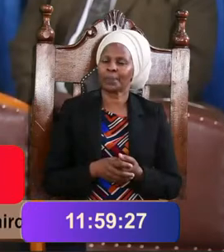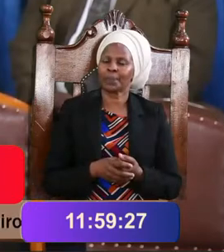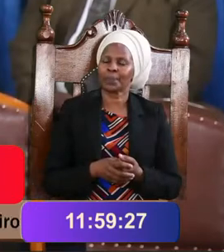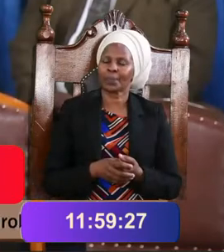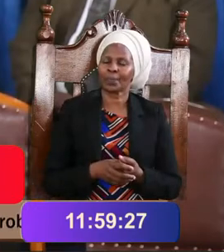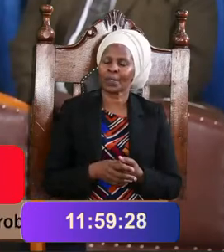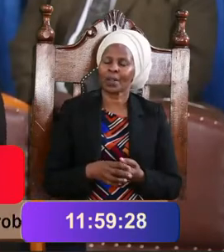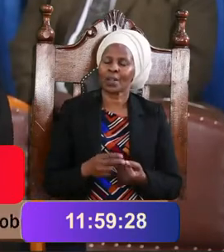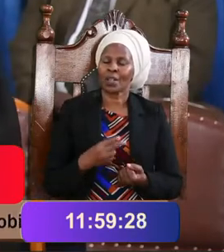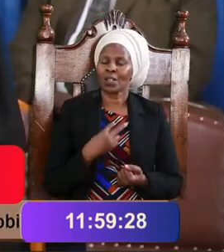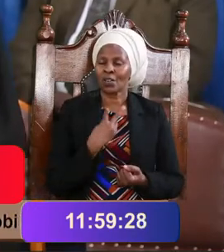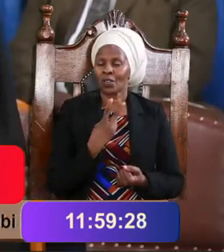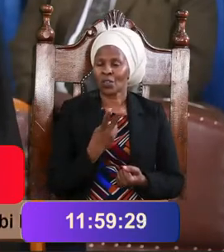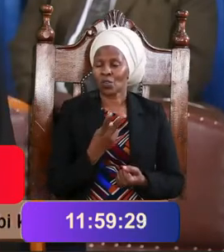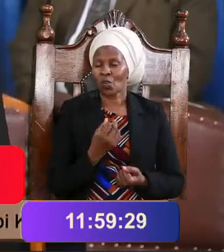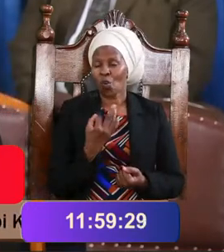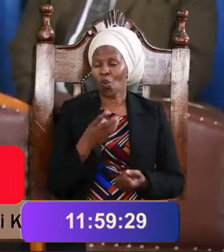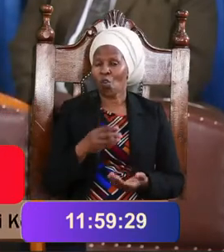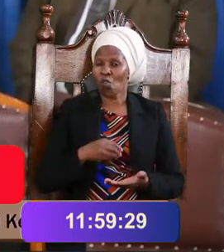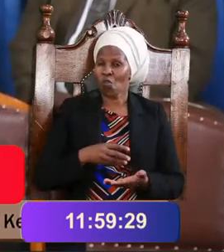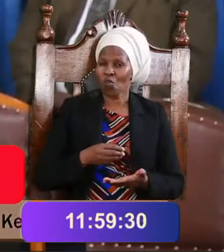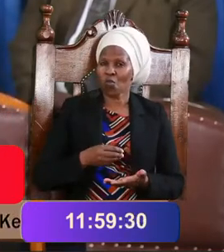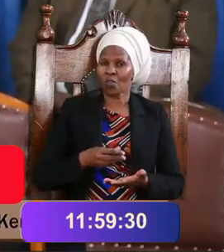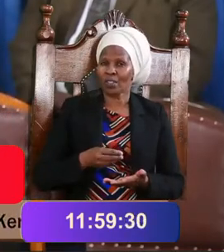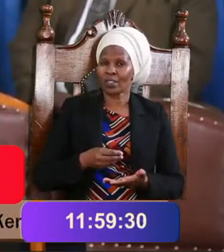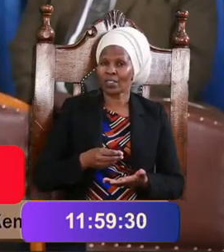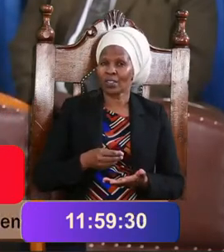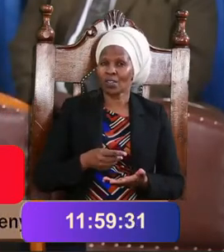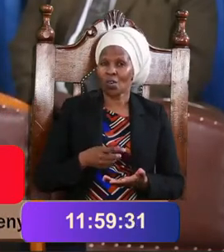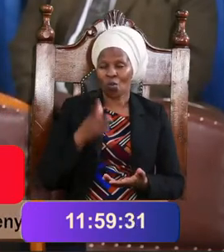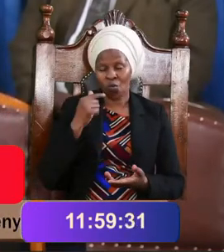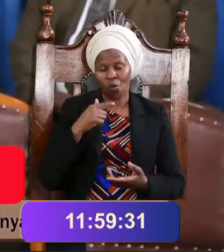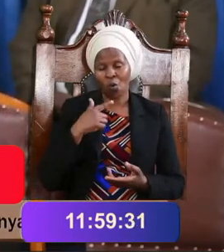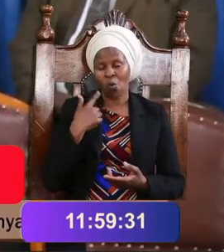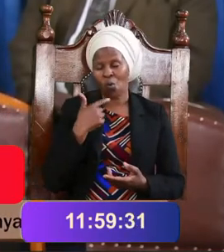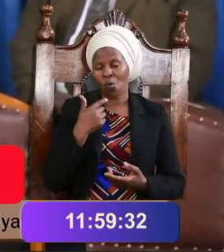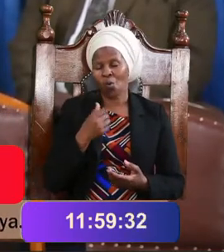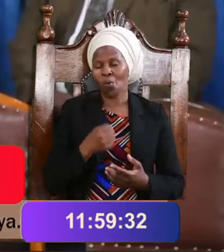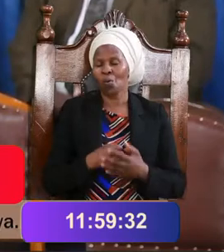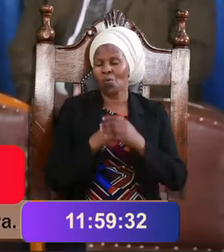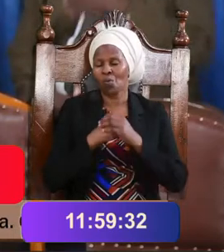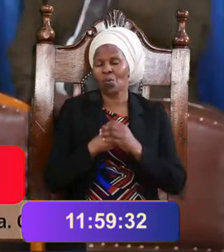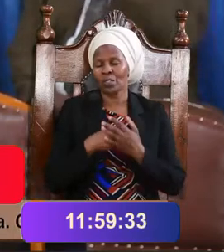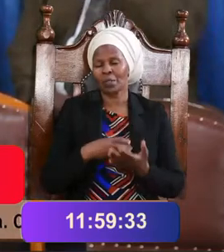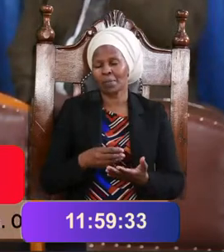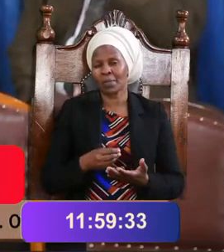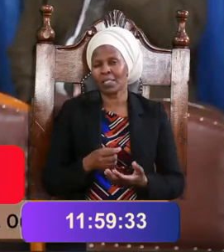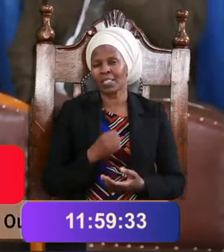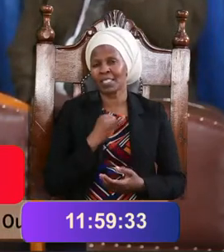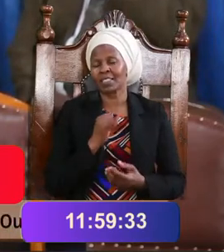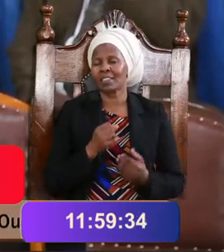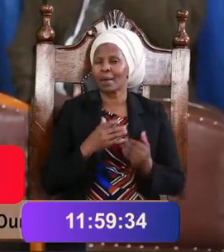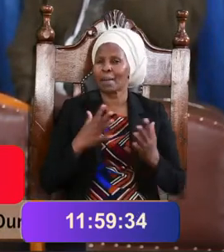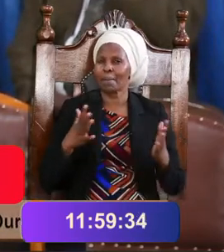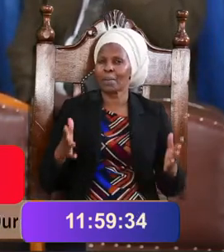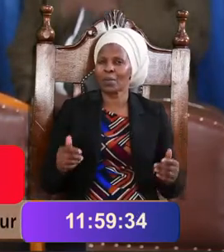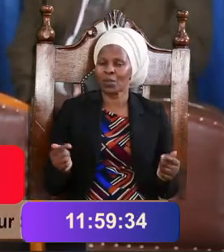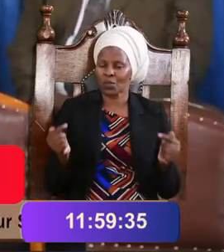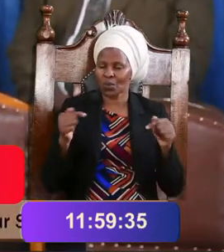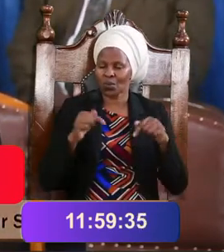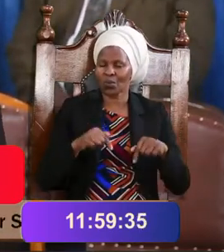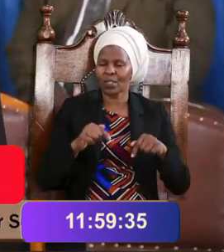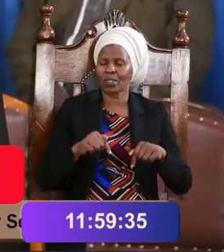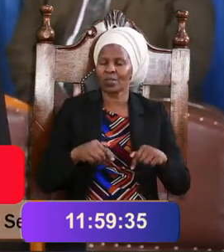Sauti ya pesa ya wale wanaabudu pesa ni kubwa. Siku ya leo, ndugu na